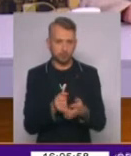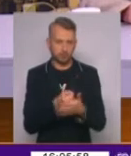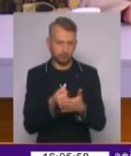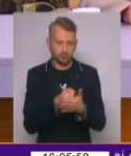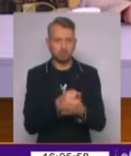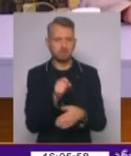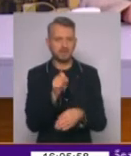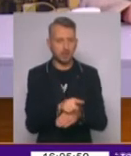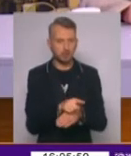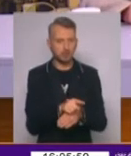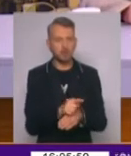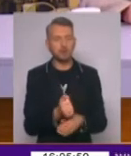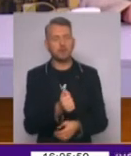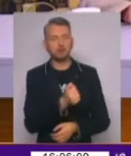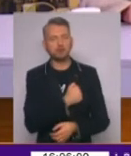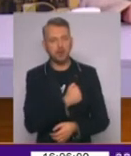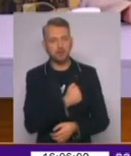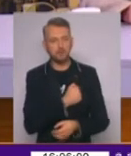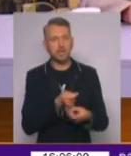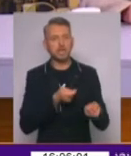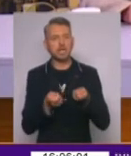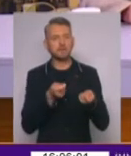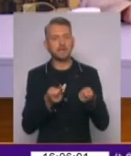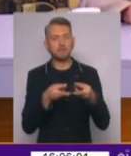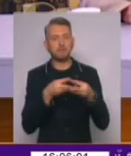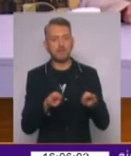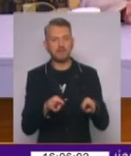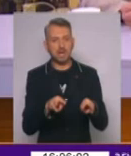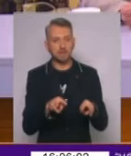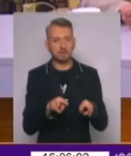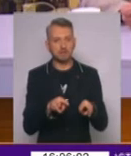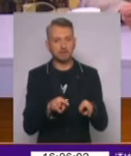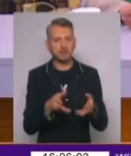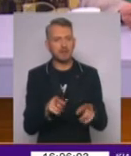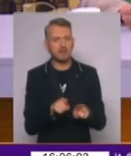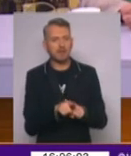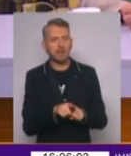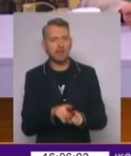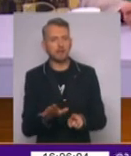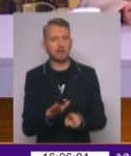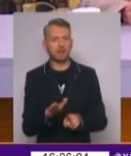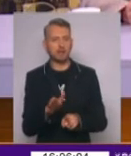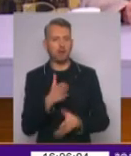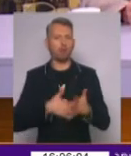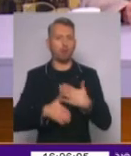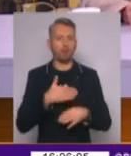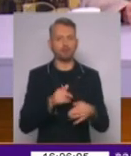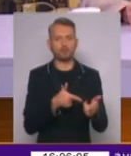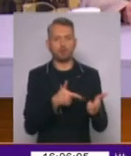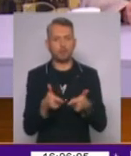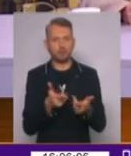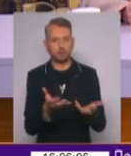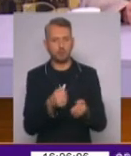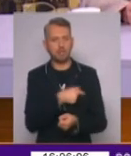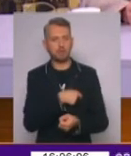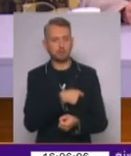призначити. На жаль, керівництво міністерств не настільки охоче і з готовністю приймають